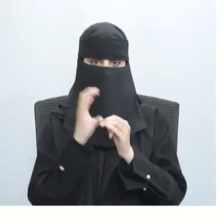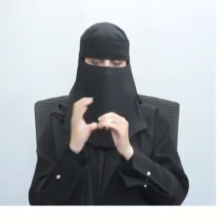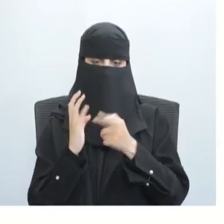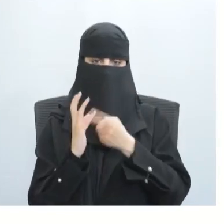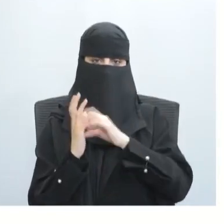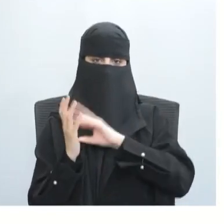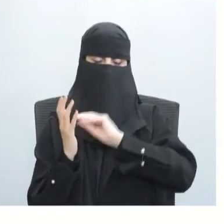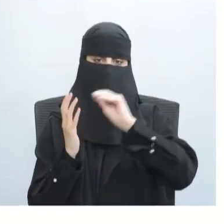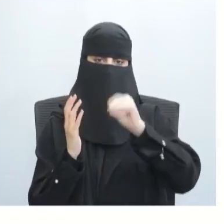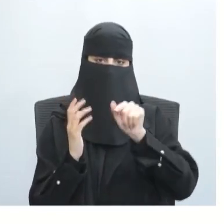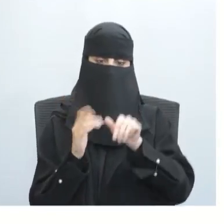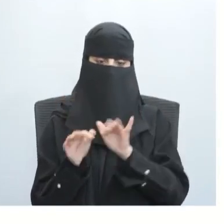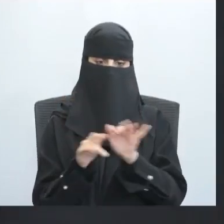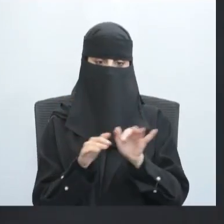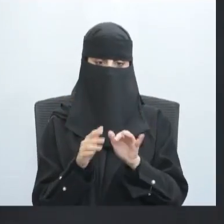الحاسب